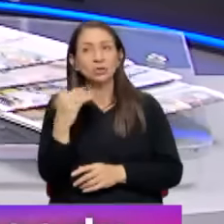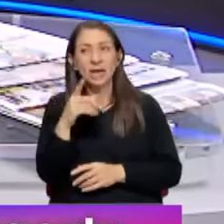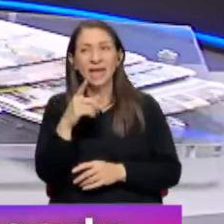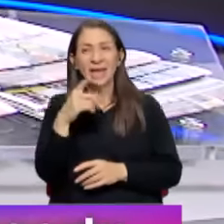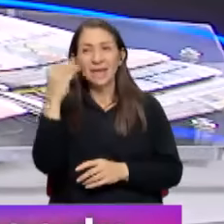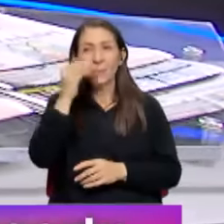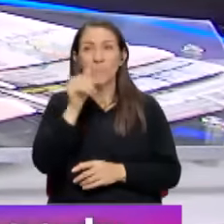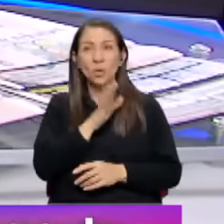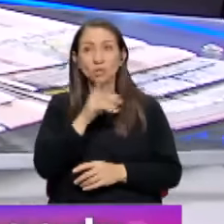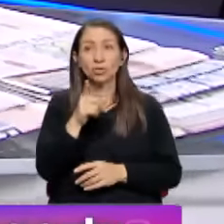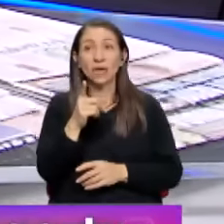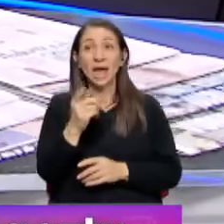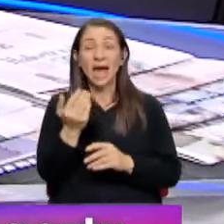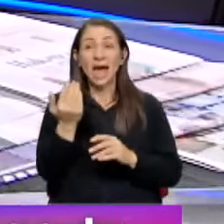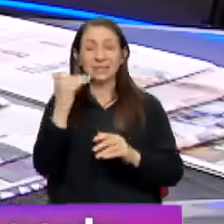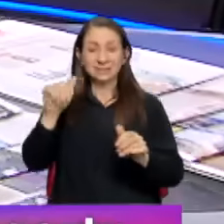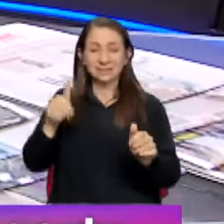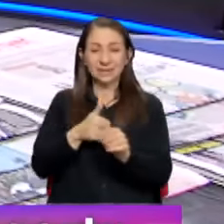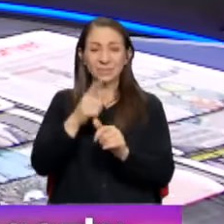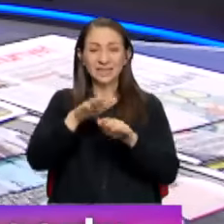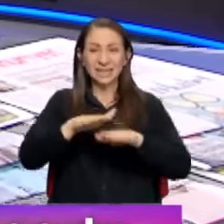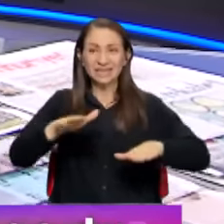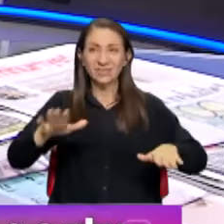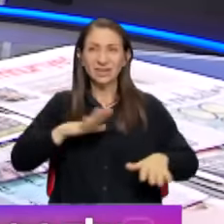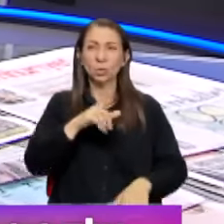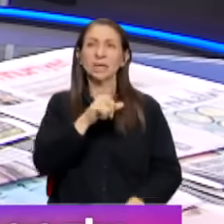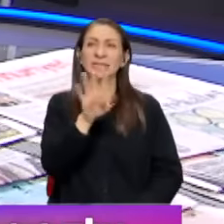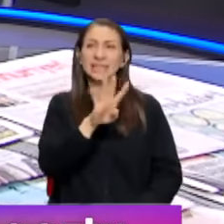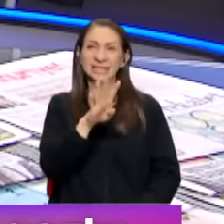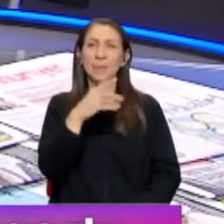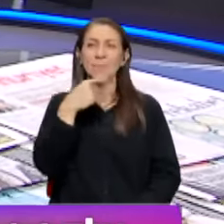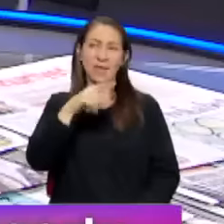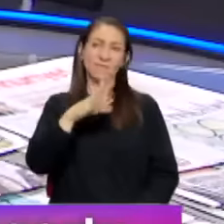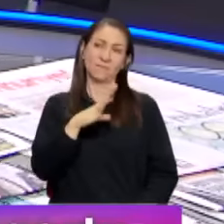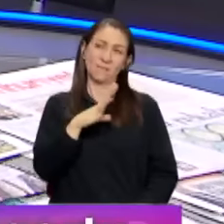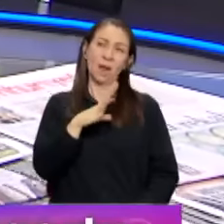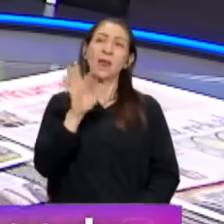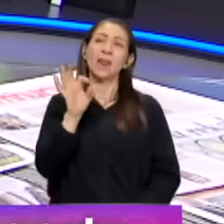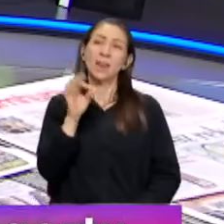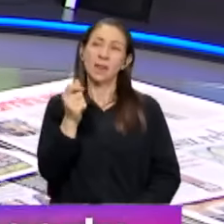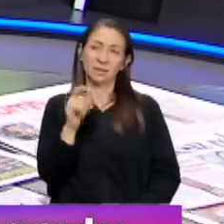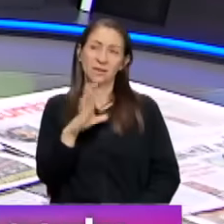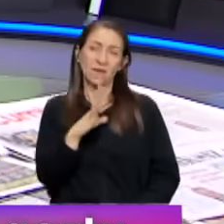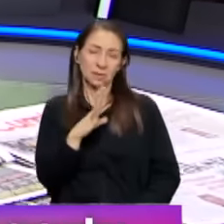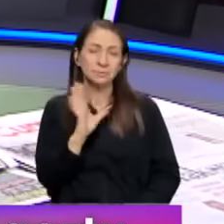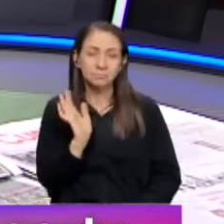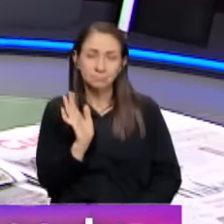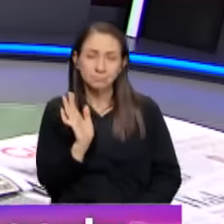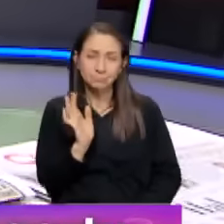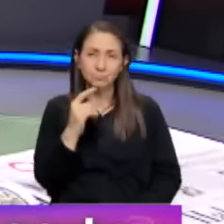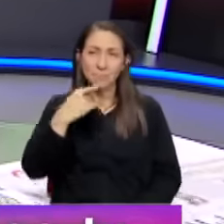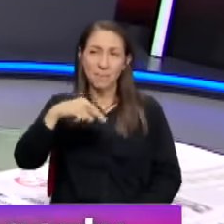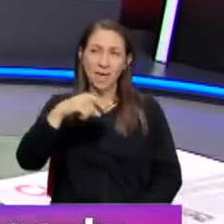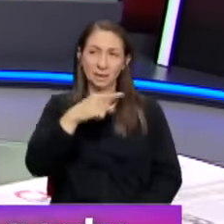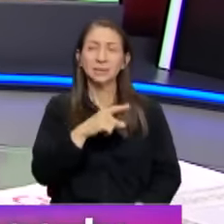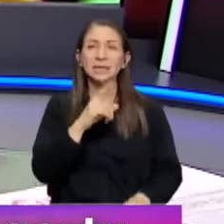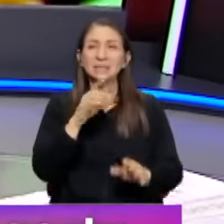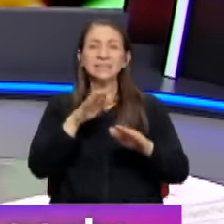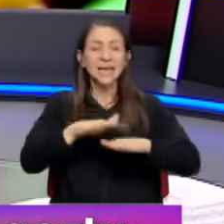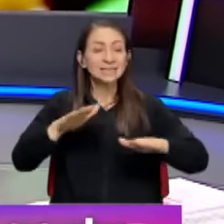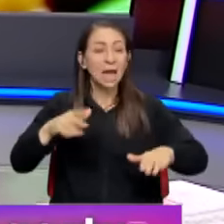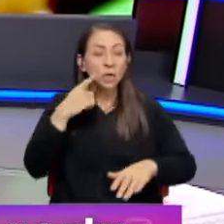Ekrem İmamoğlu'nun arkasına geçmiş olduğu bir tezgah vardı. Orada 40 liralık da biber vardı. 50 liralık da biber vardı. Yani yere göre,